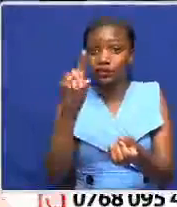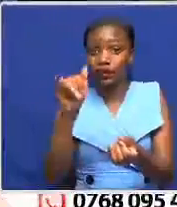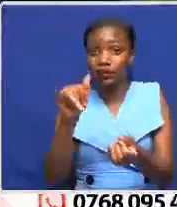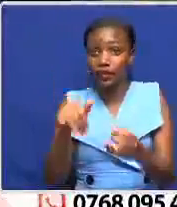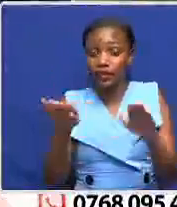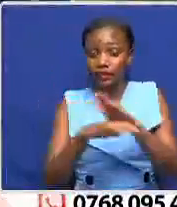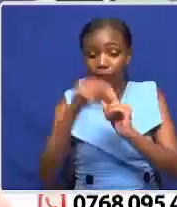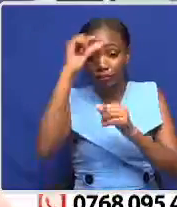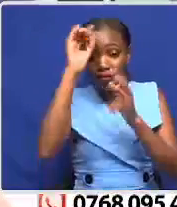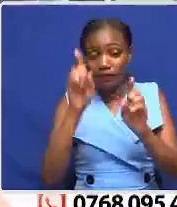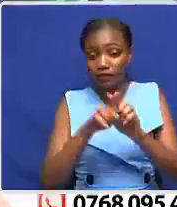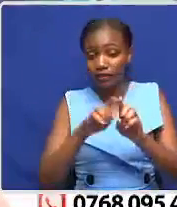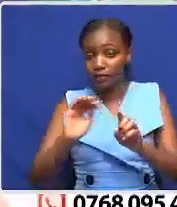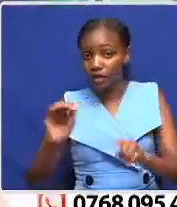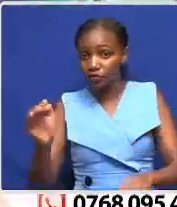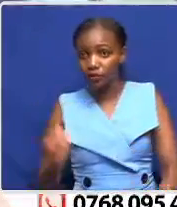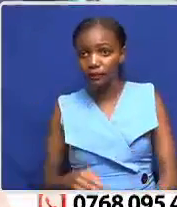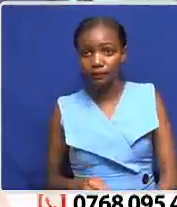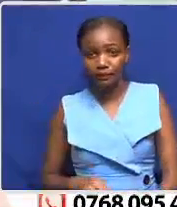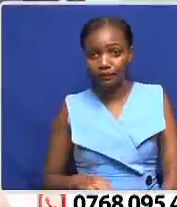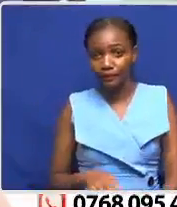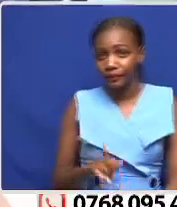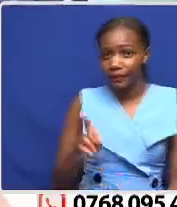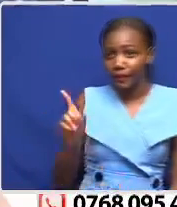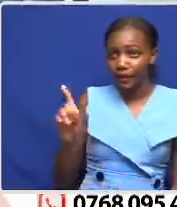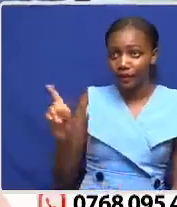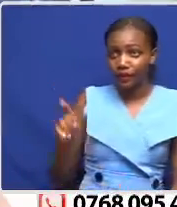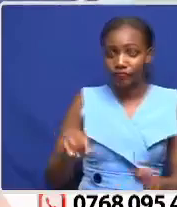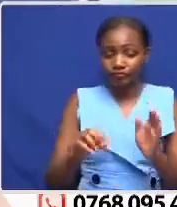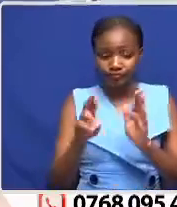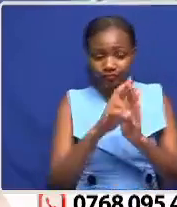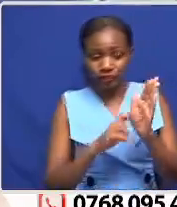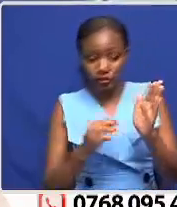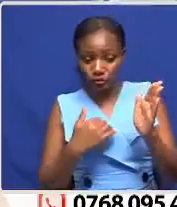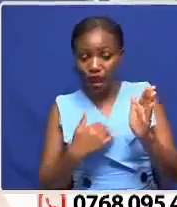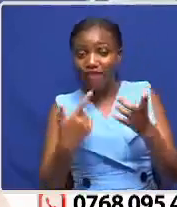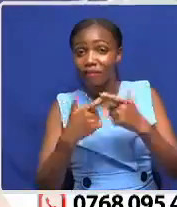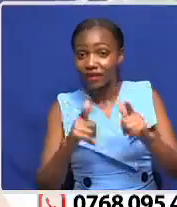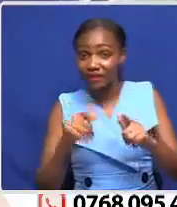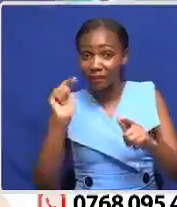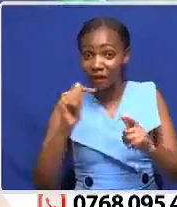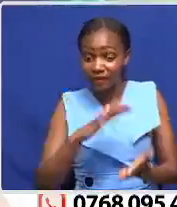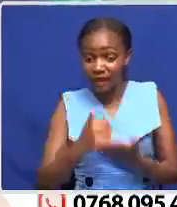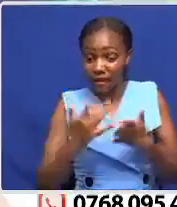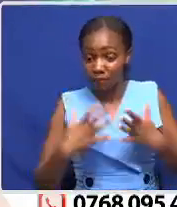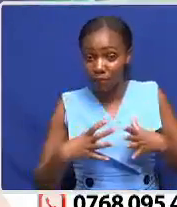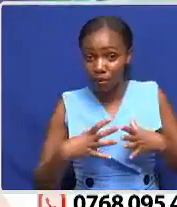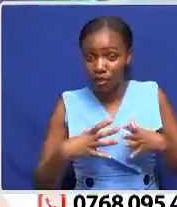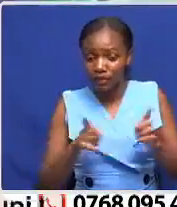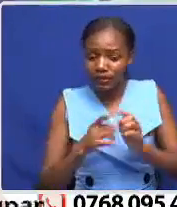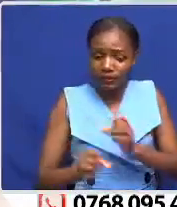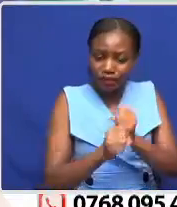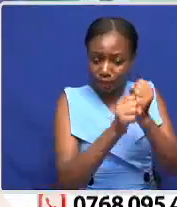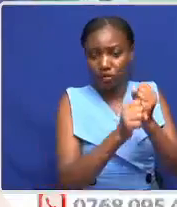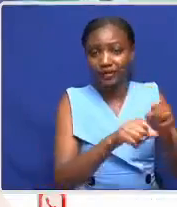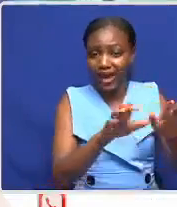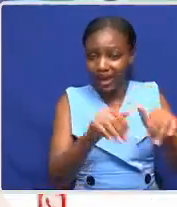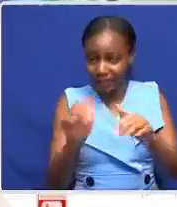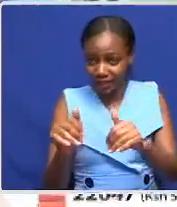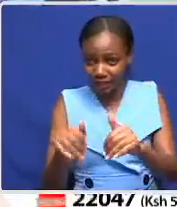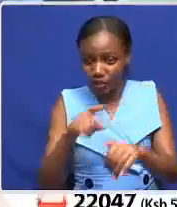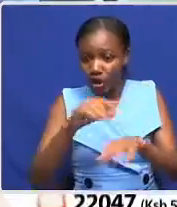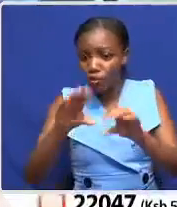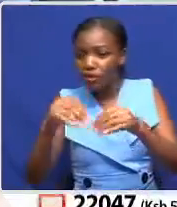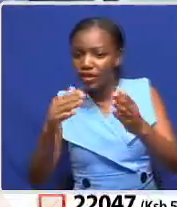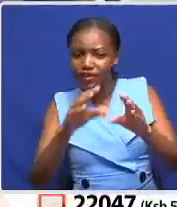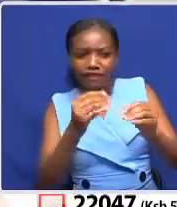kaunti ya Trans Nzoia: So this is a COVID intervention measure ambayo tunaenda kusaidia watu wajimudu kwa upande ya chakula. Tumepeana chakula